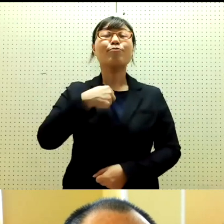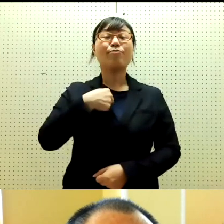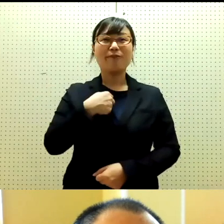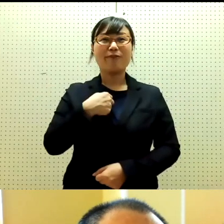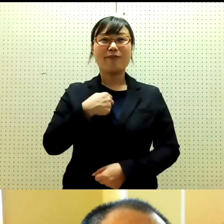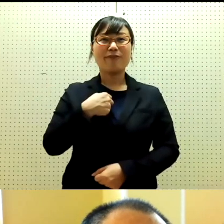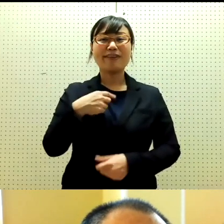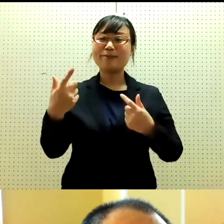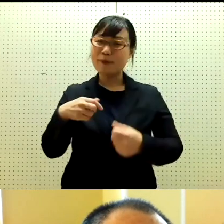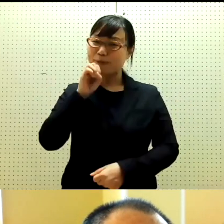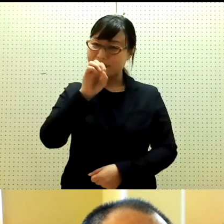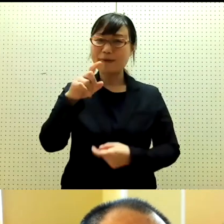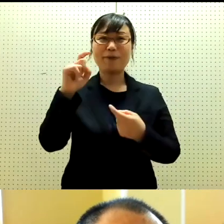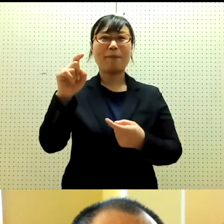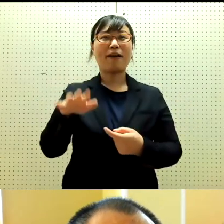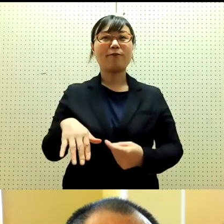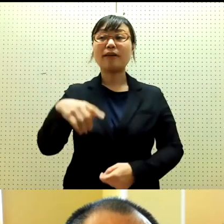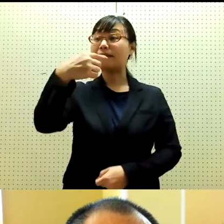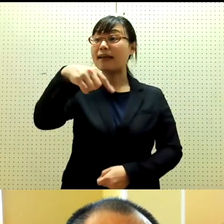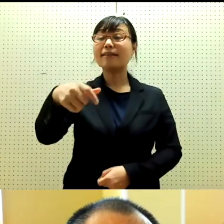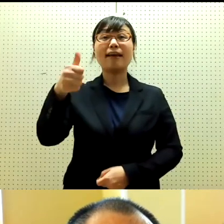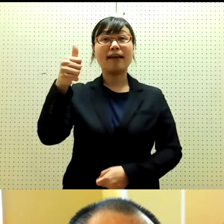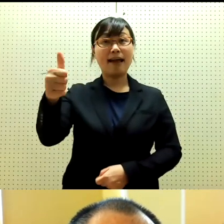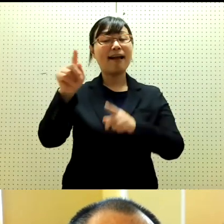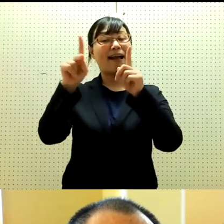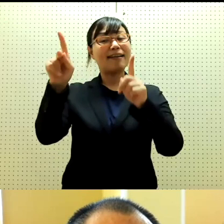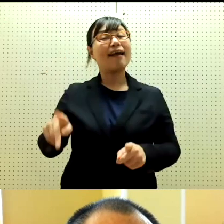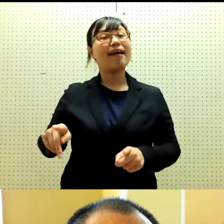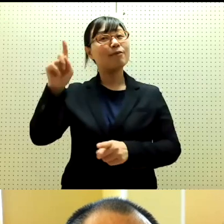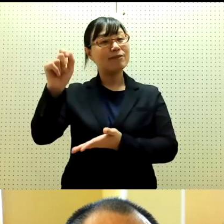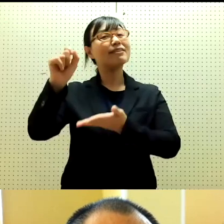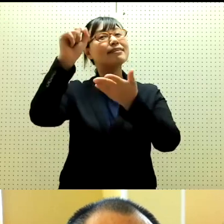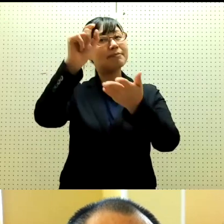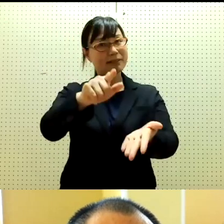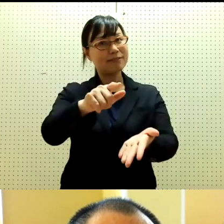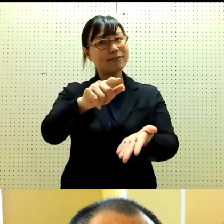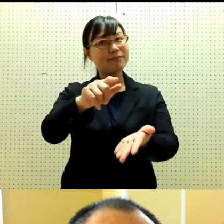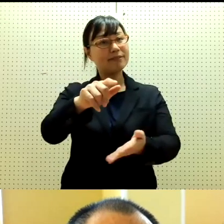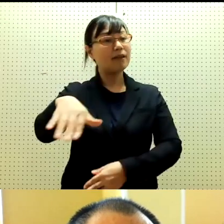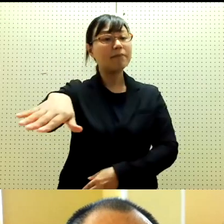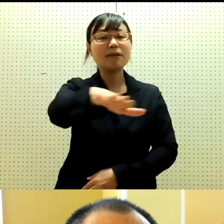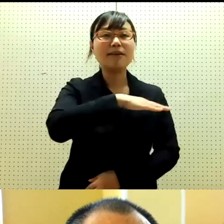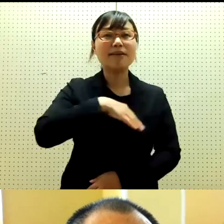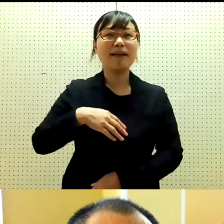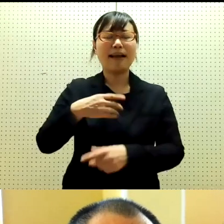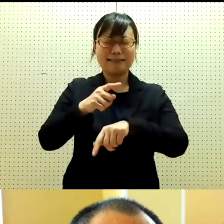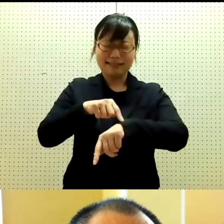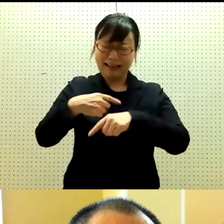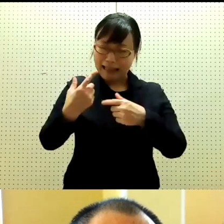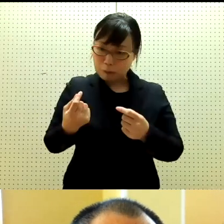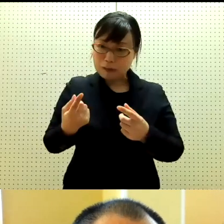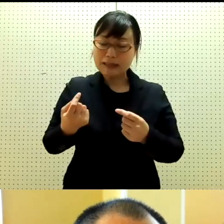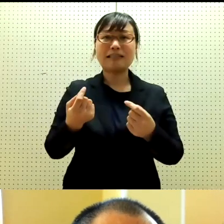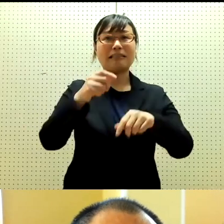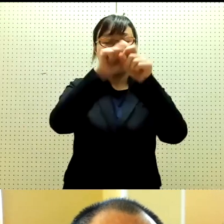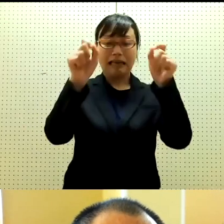ど、先生が一つ課題を出して全員が同じ、やり方で同じ時間で同じ結果を出すっていう